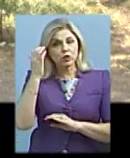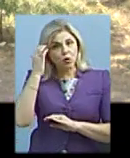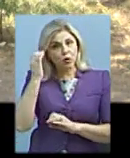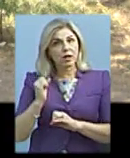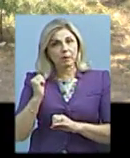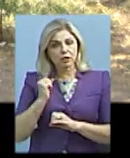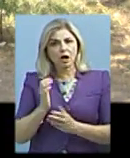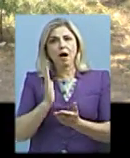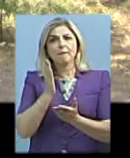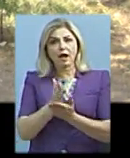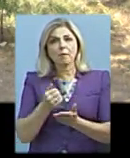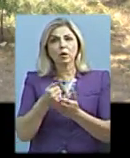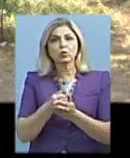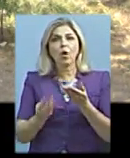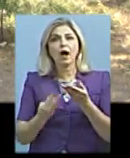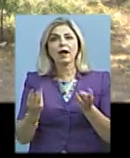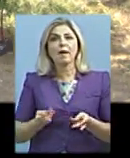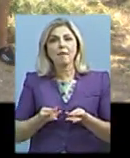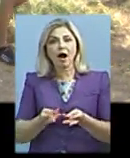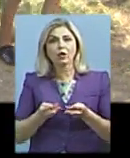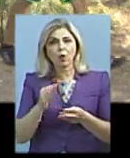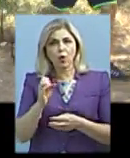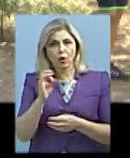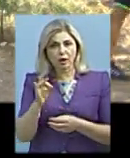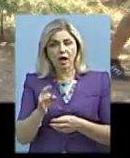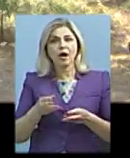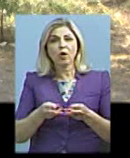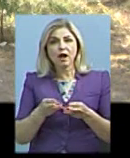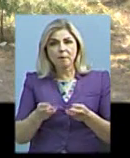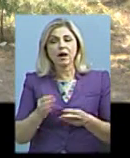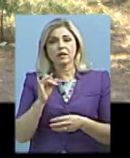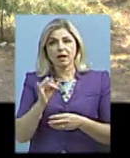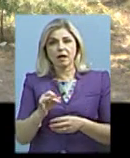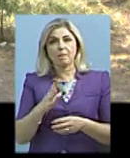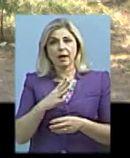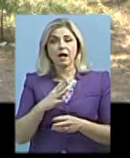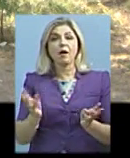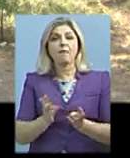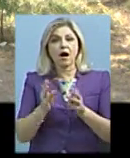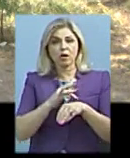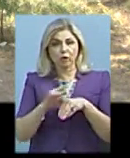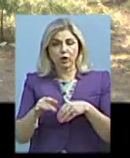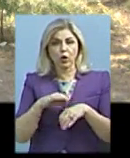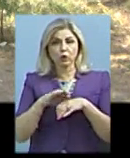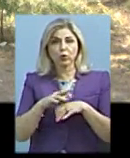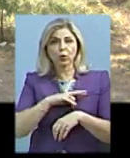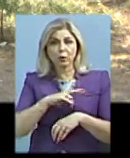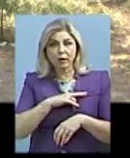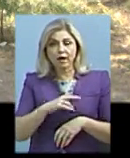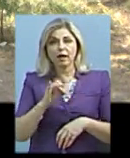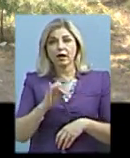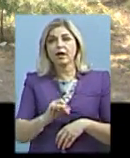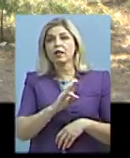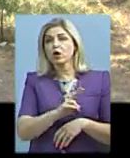Прямо під'їхала до крематора. Завантажили в крематор, запустили крематор і спалювали трупи. Тобто роботі крематорію ніхто не